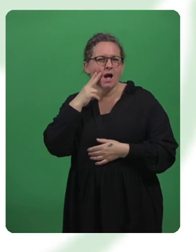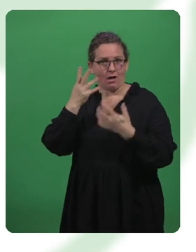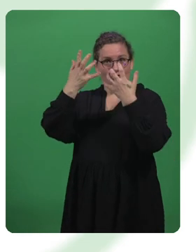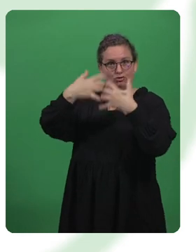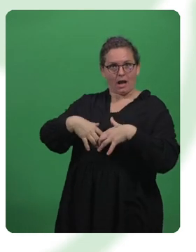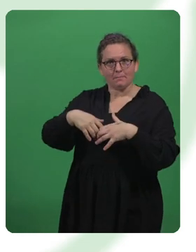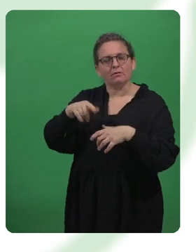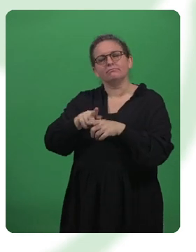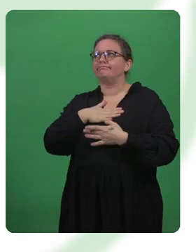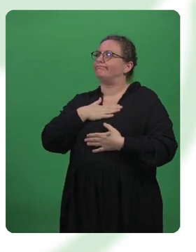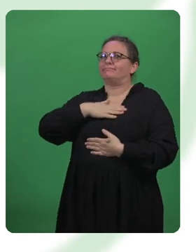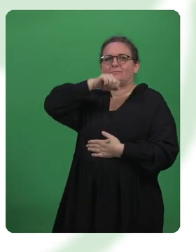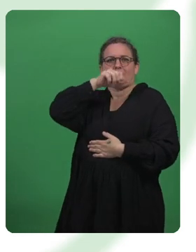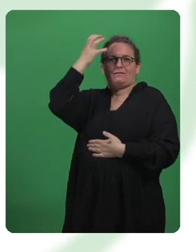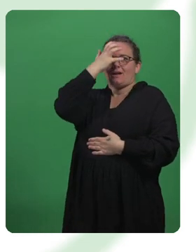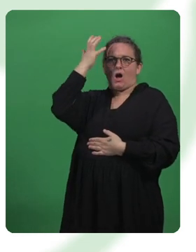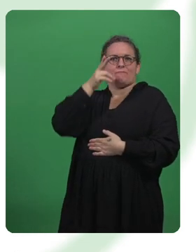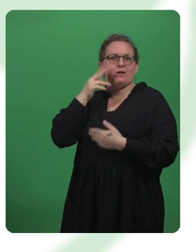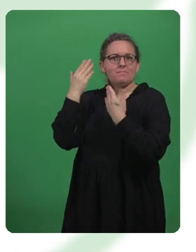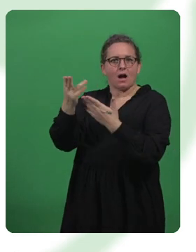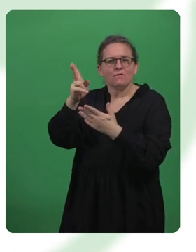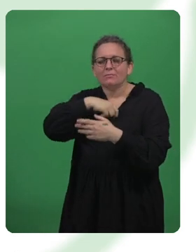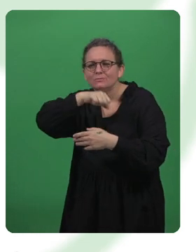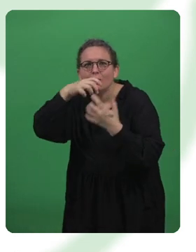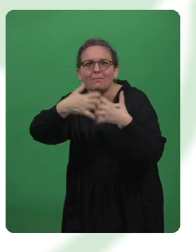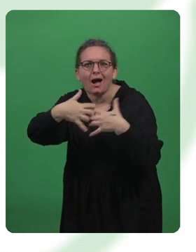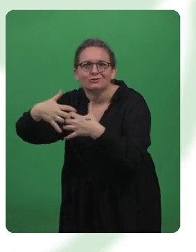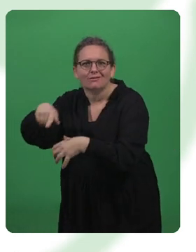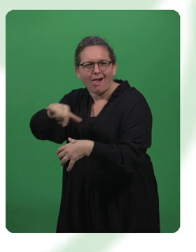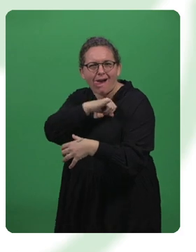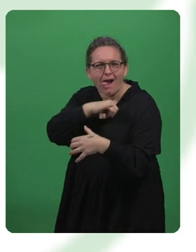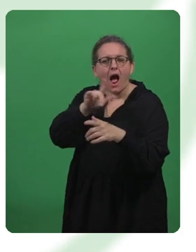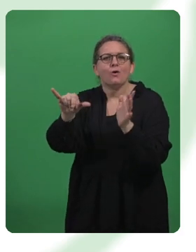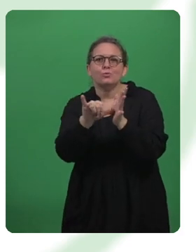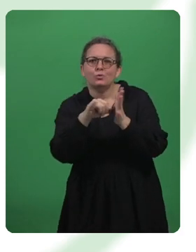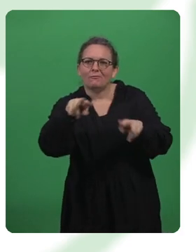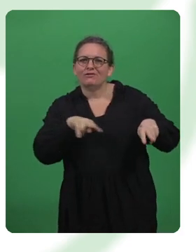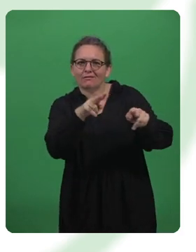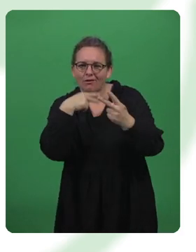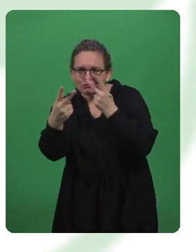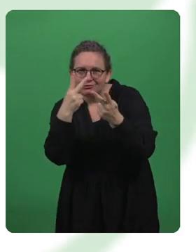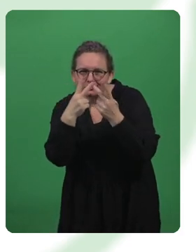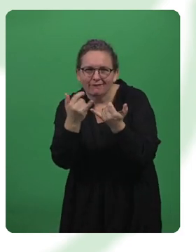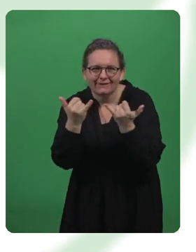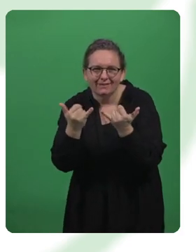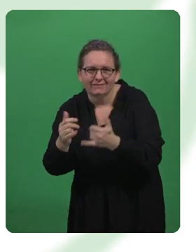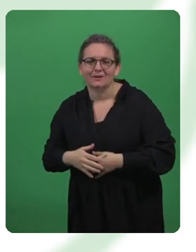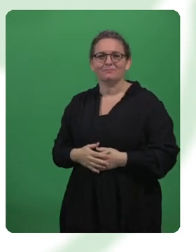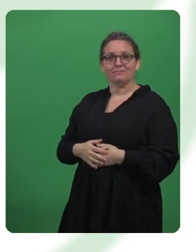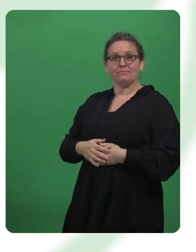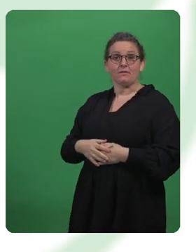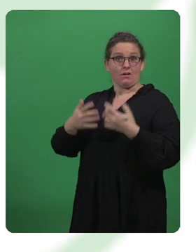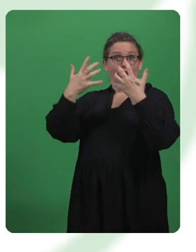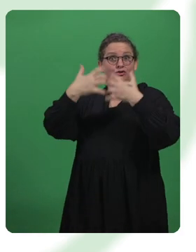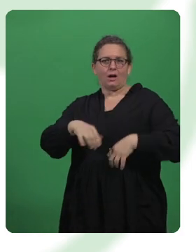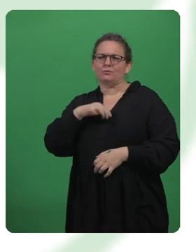Trumpf ist meine Traumfirma, weil ich liebe Maschinen. Ich finde Maschinen interessant und ich schaue sogar auf YouTube einfach Videos von Maschinen an. Bei